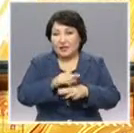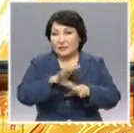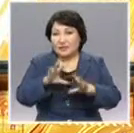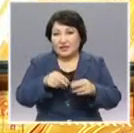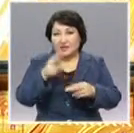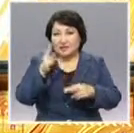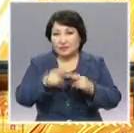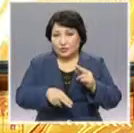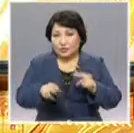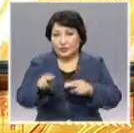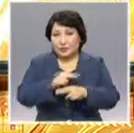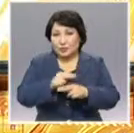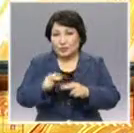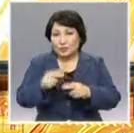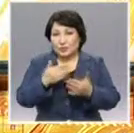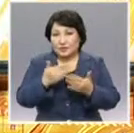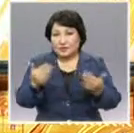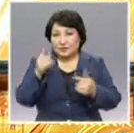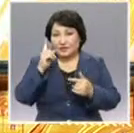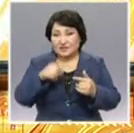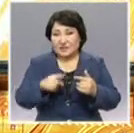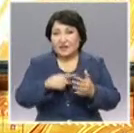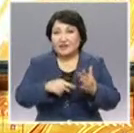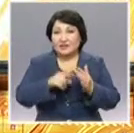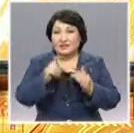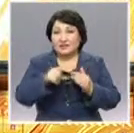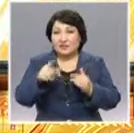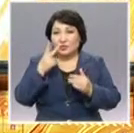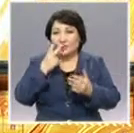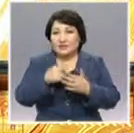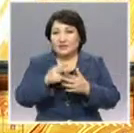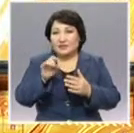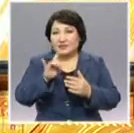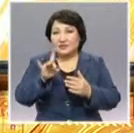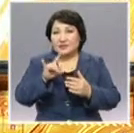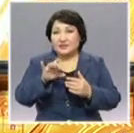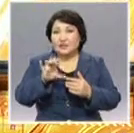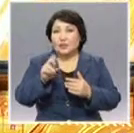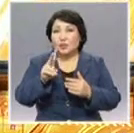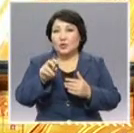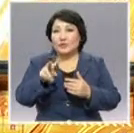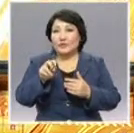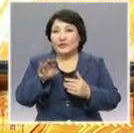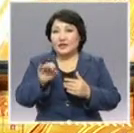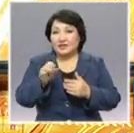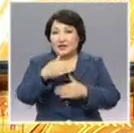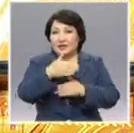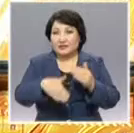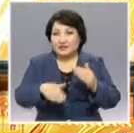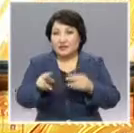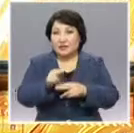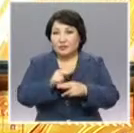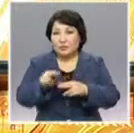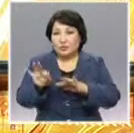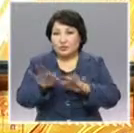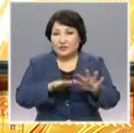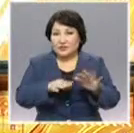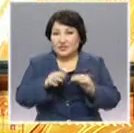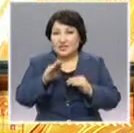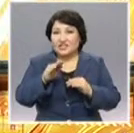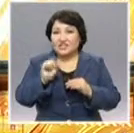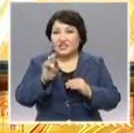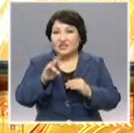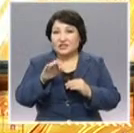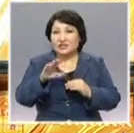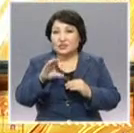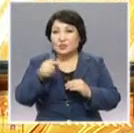мына қалған кісілерді көргенде мына Рысқұлова даңғылын тағы бір ремонтпен өткіздік. Жансүгіров көшесін ремонт